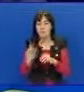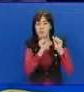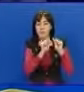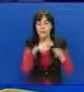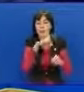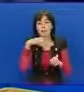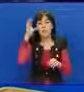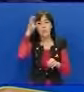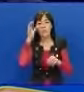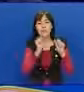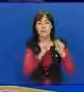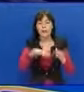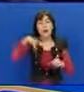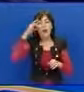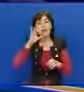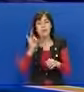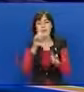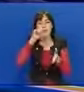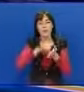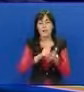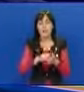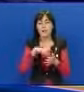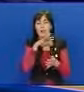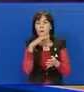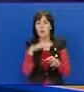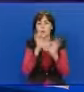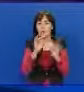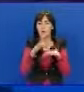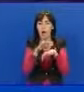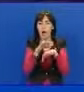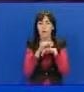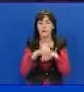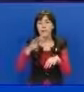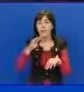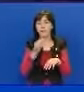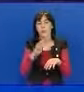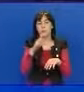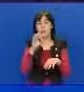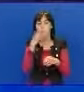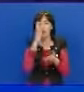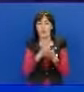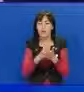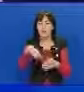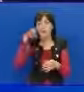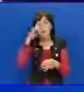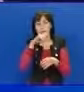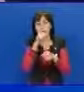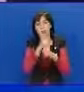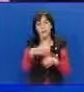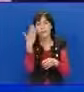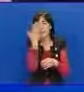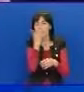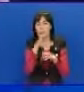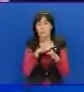Өзбекстан елдерінде сақталған Қазақ тарихына қатысты тың деректермен толыға түсіпті. Жәнібек пен Керей хандарға арналған Қазақ елі анимациялық фильмі